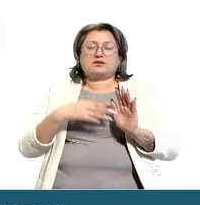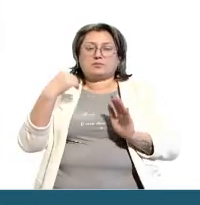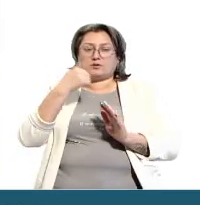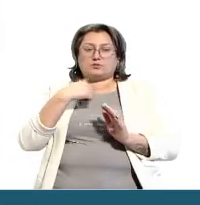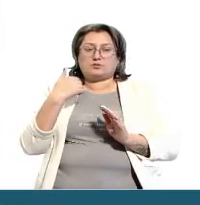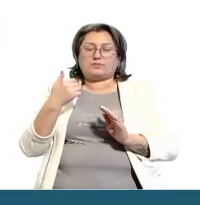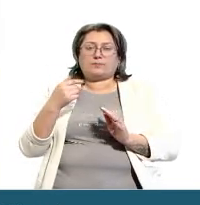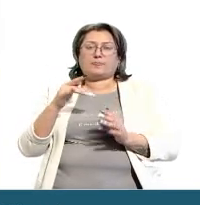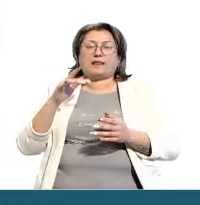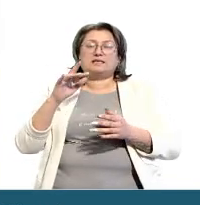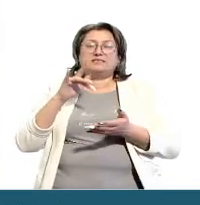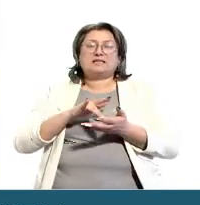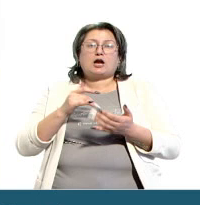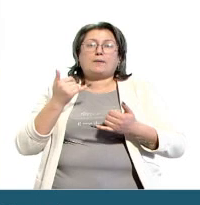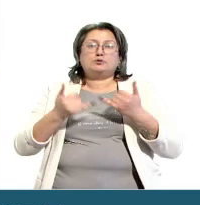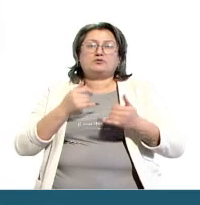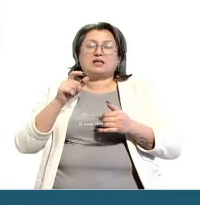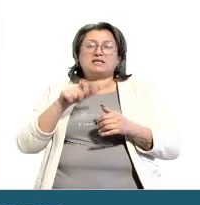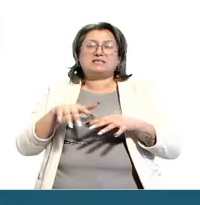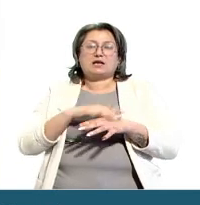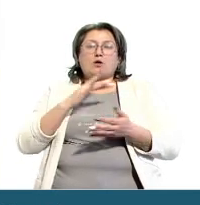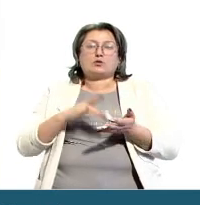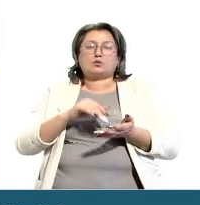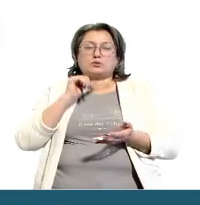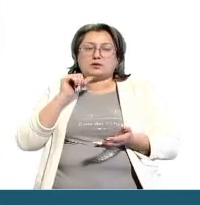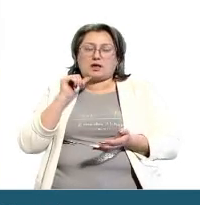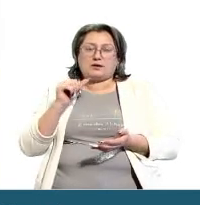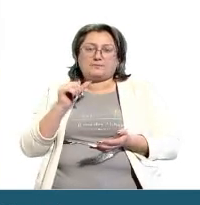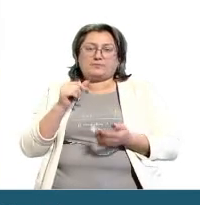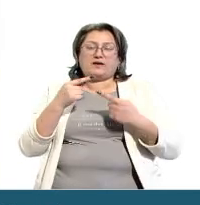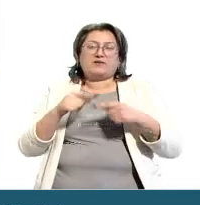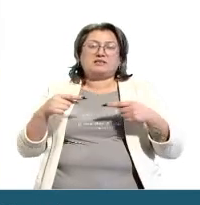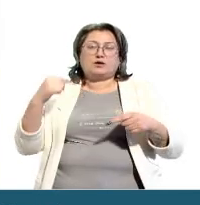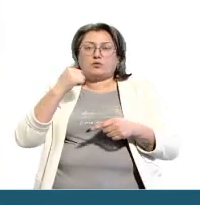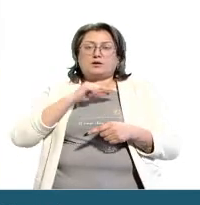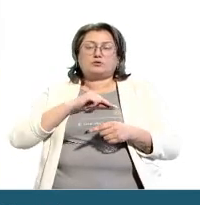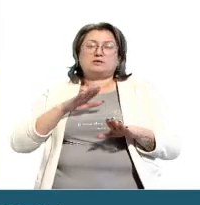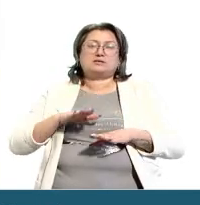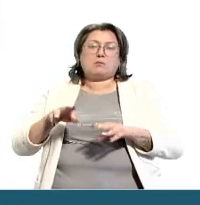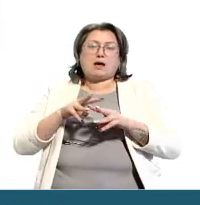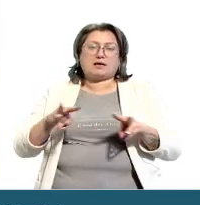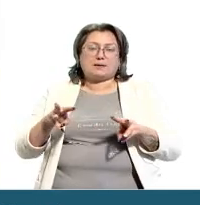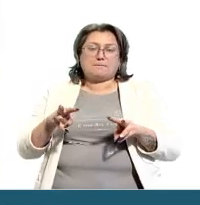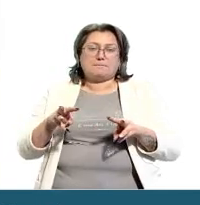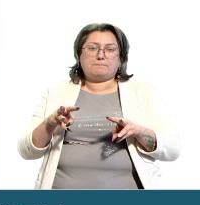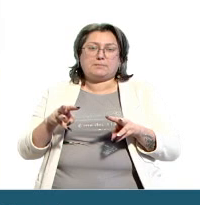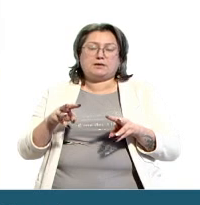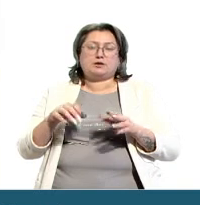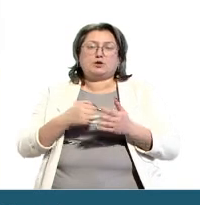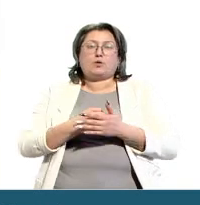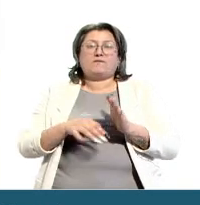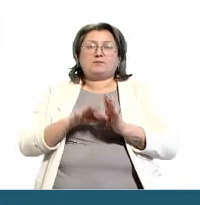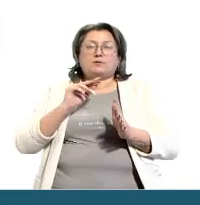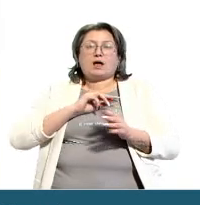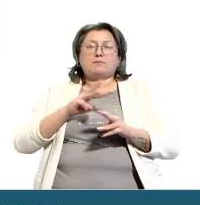бастаған. Әр жылдары Алтынсарин, Қарабалық, Қамысты аудандары әкімдерінің орынбасары қызметін атқарды. Сайлауға дейін Қарабалық